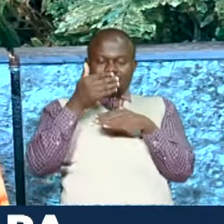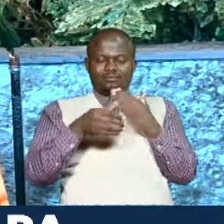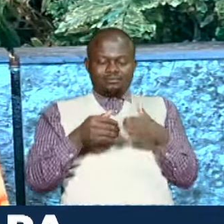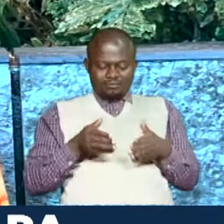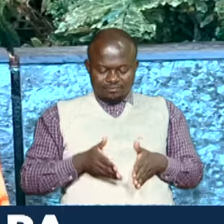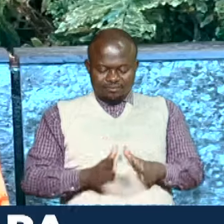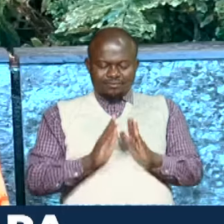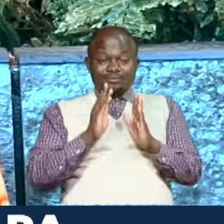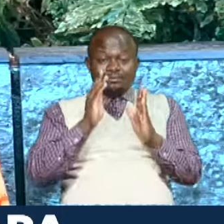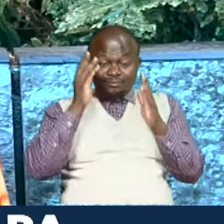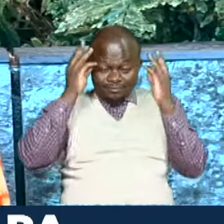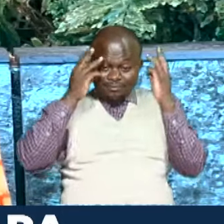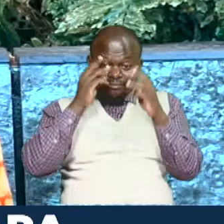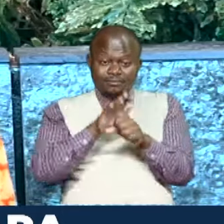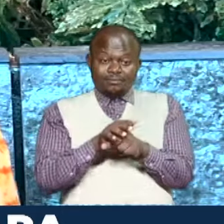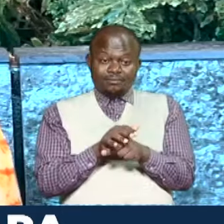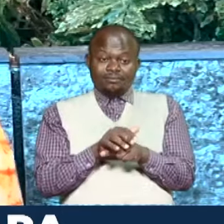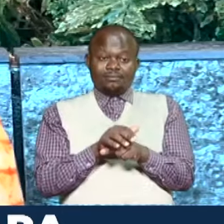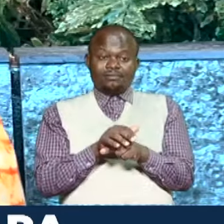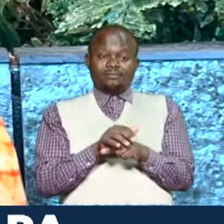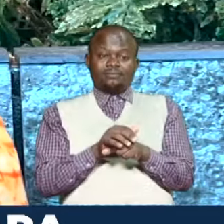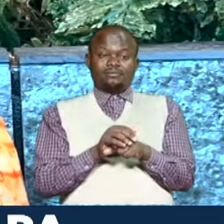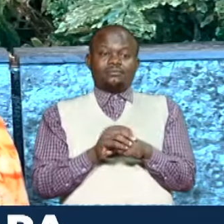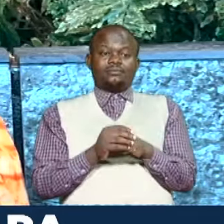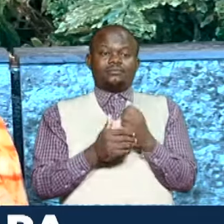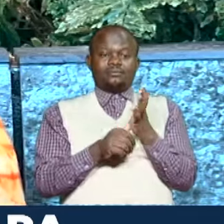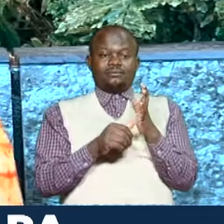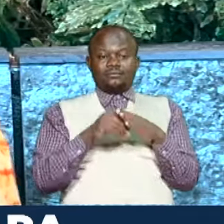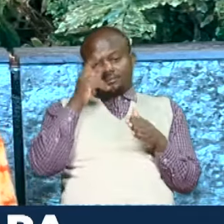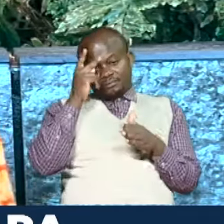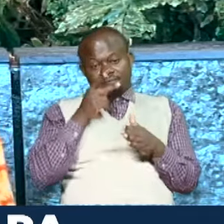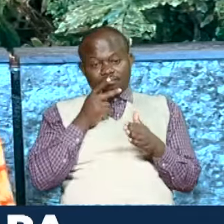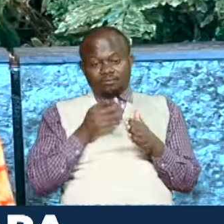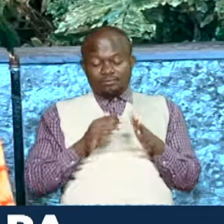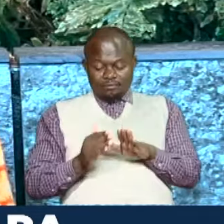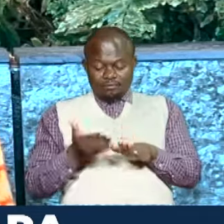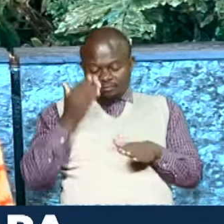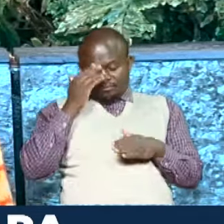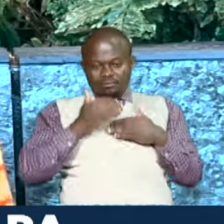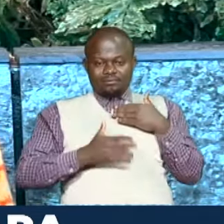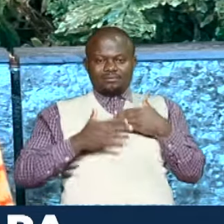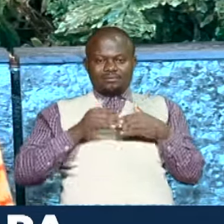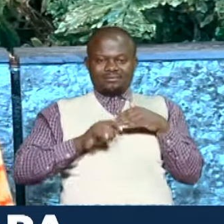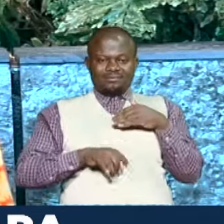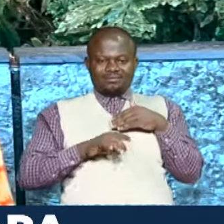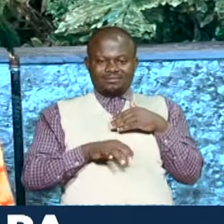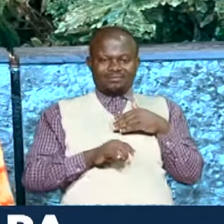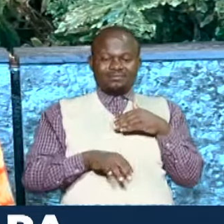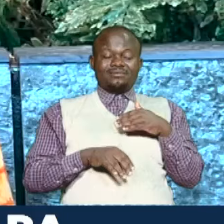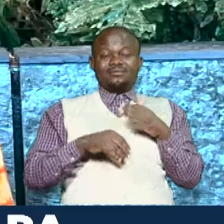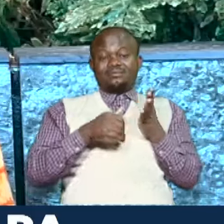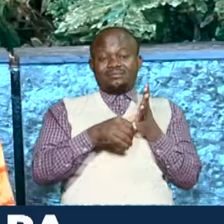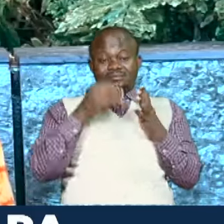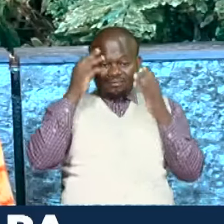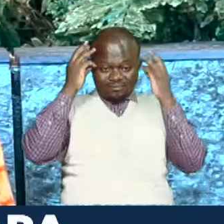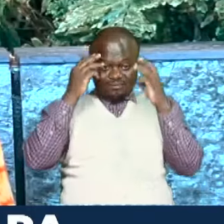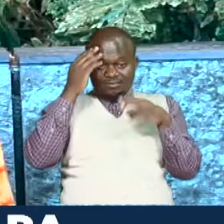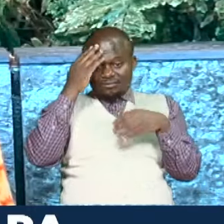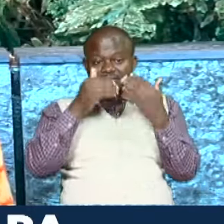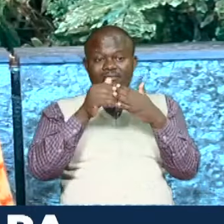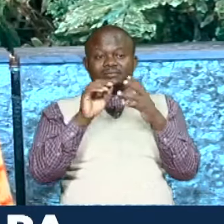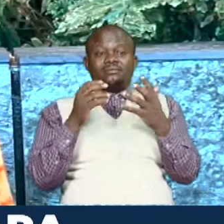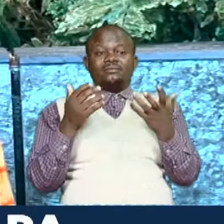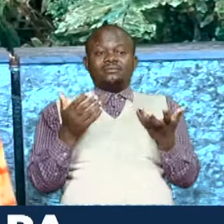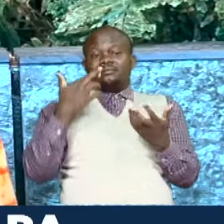ikibazo gihangayikishije? Ikibazo cy'ababyeyi bapfa bazize kuva babyara ni ikibazo gihangayikishije, kuko